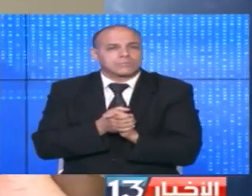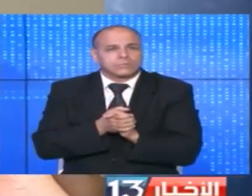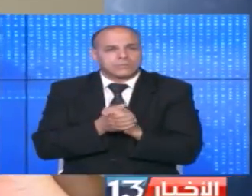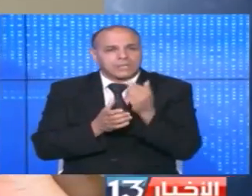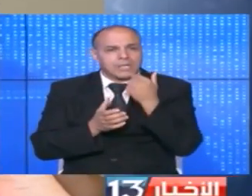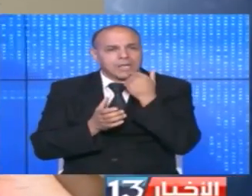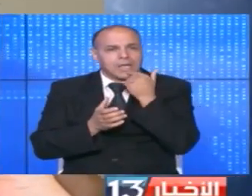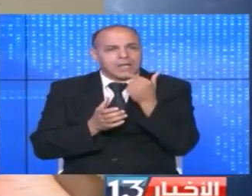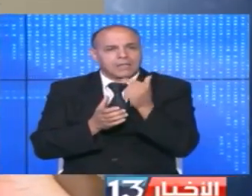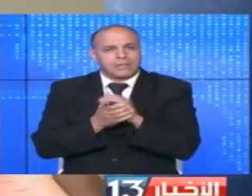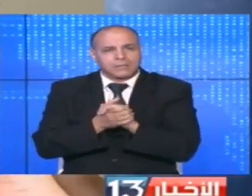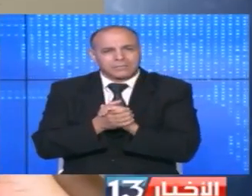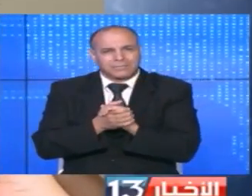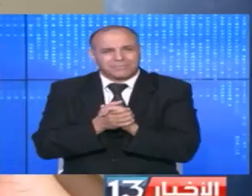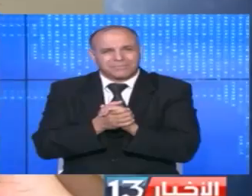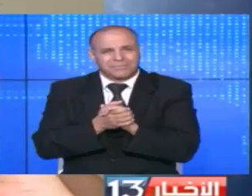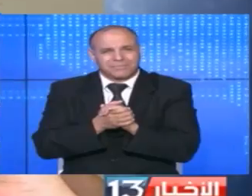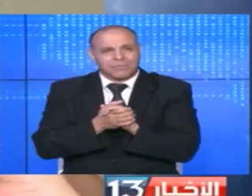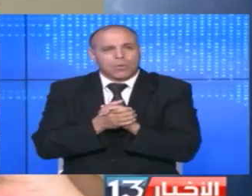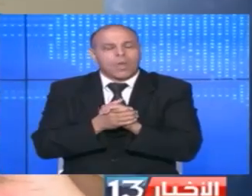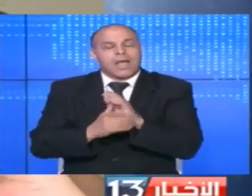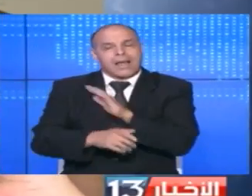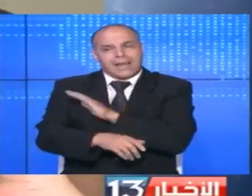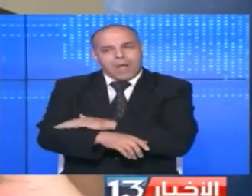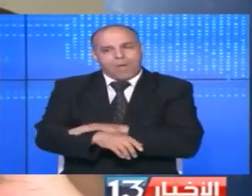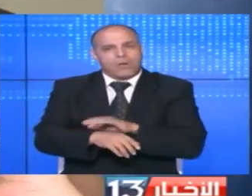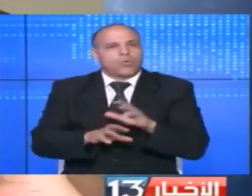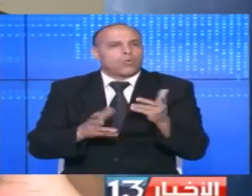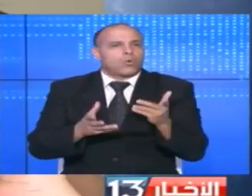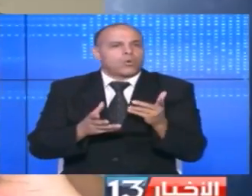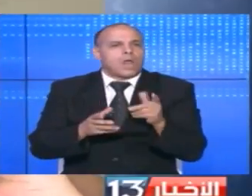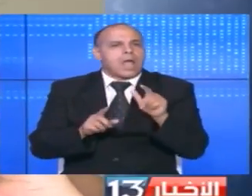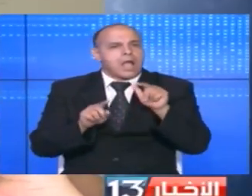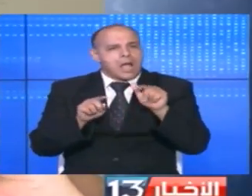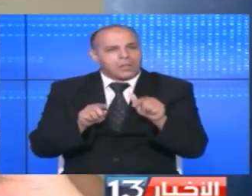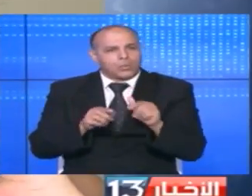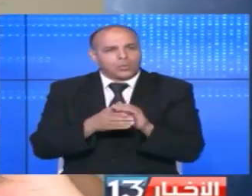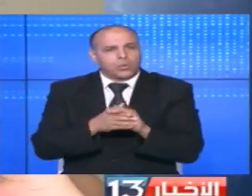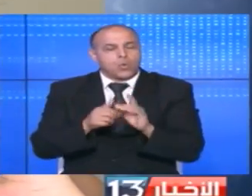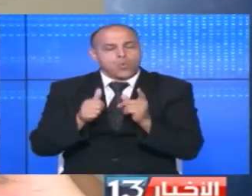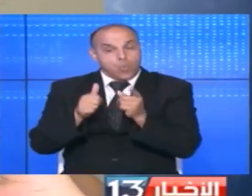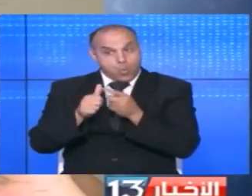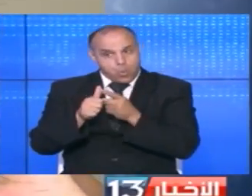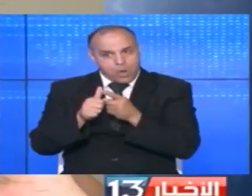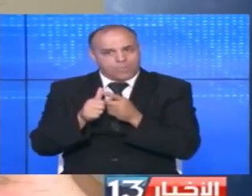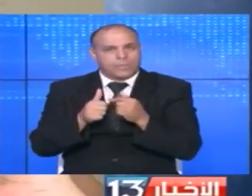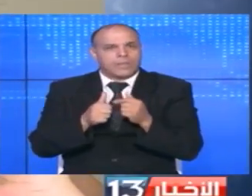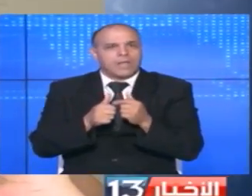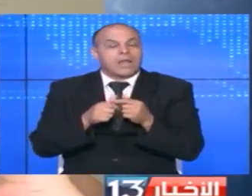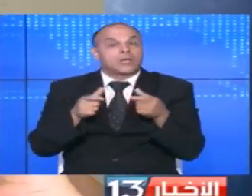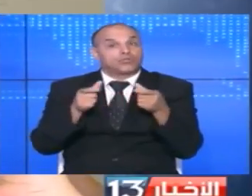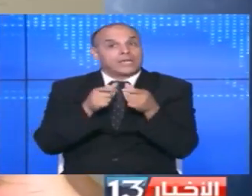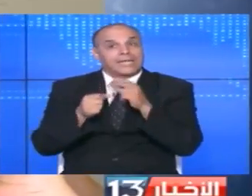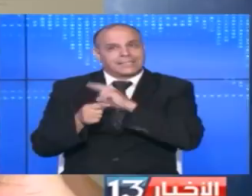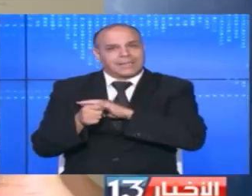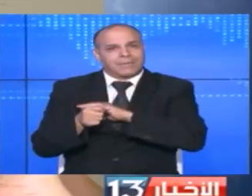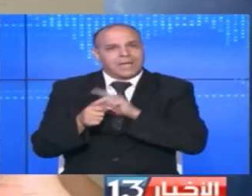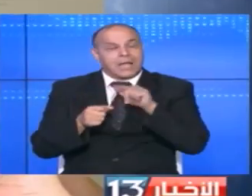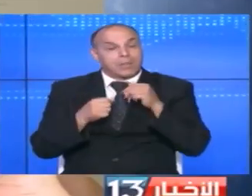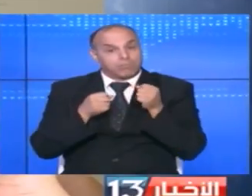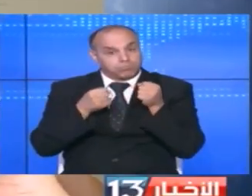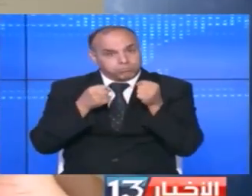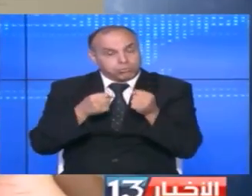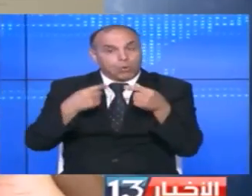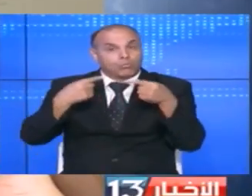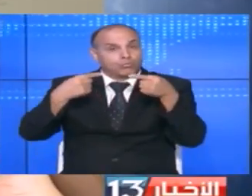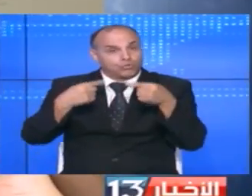المعلوماتيه وتكوين الاعوام يكون اه عنده الاولويه المؤسسات هايدي يكون عندها القدره على مجابهه